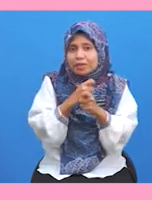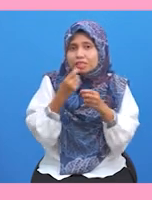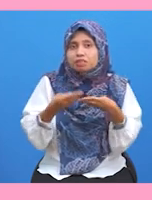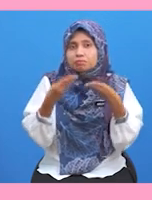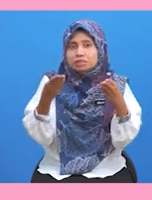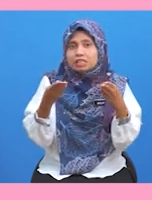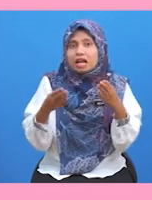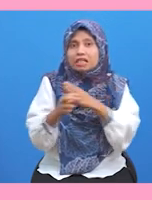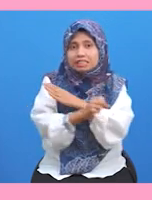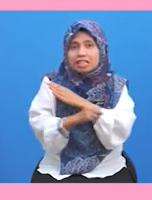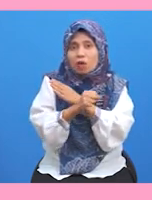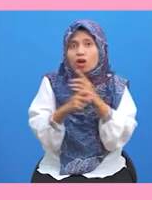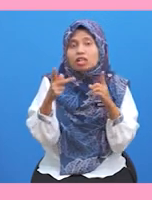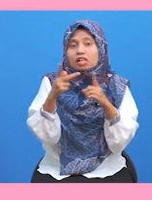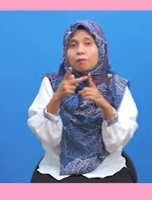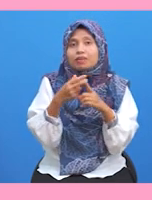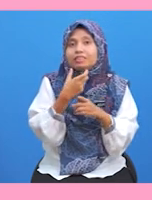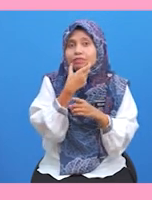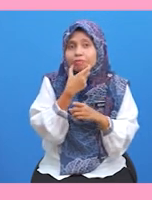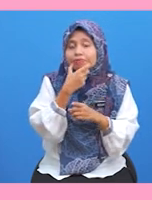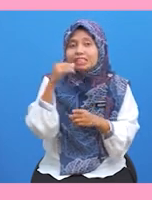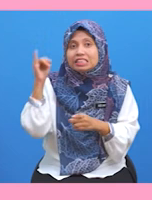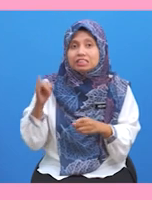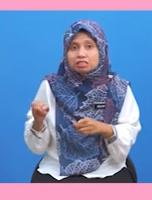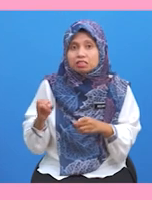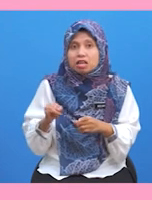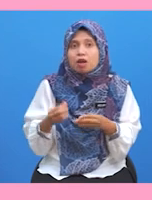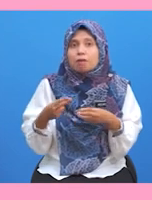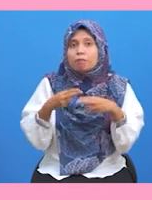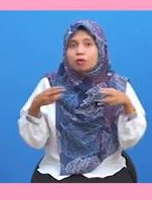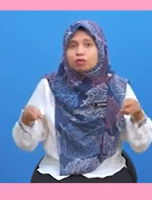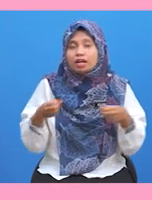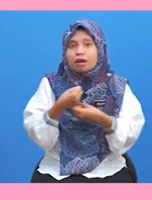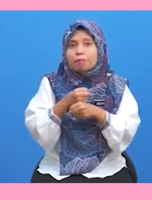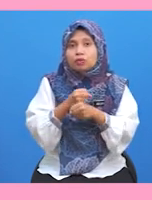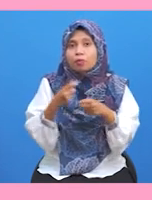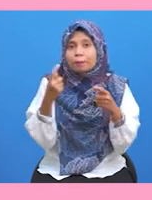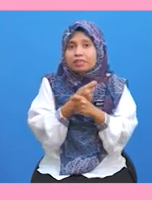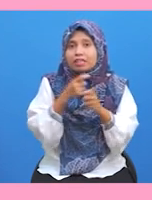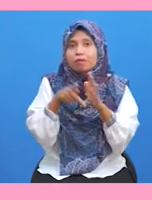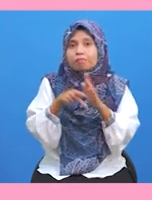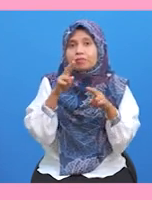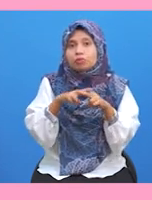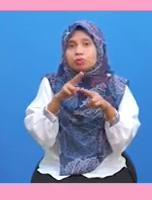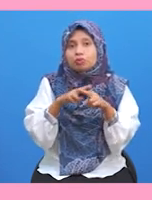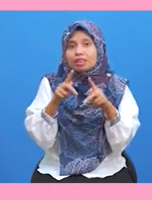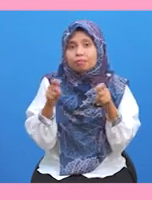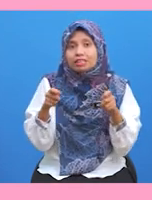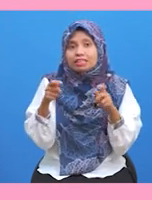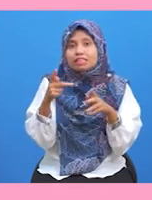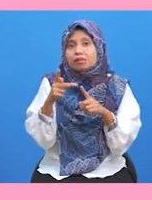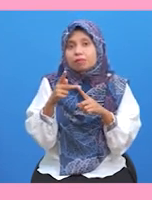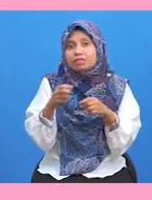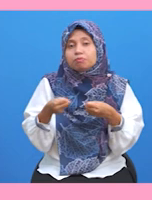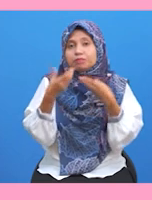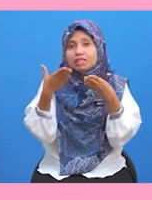kepada British. 2. Menghuraikan penentangan penduduk tempatan terhadap penyerahan Sarawak.